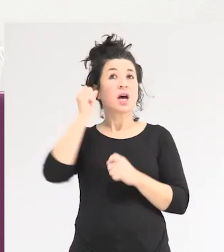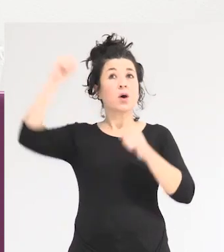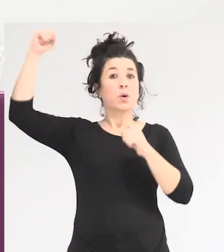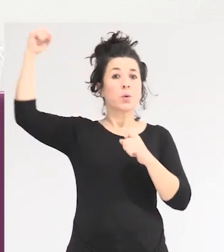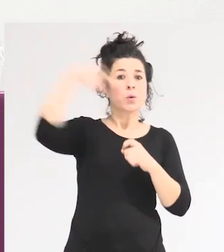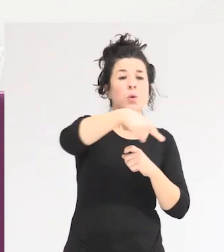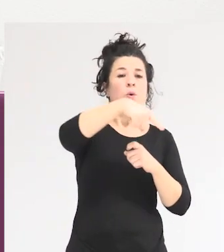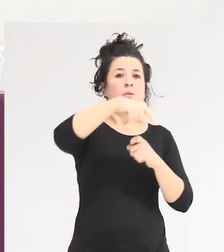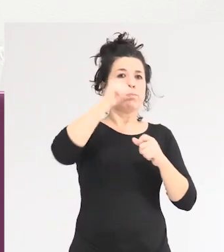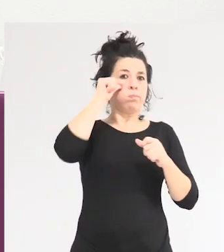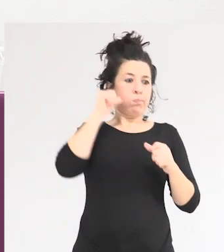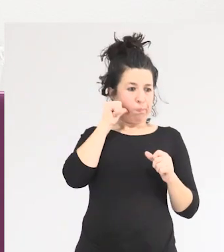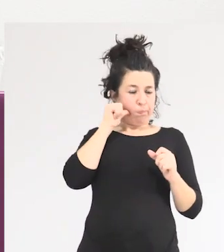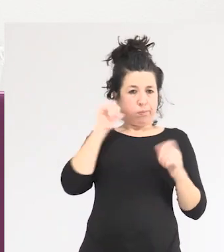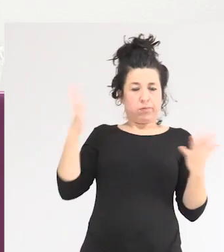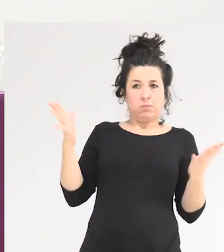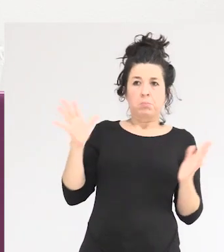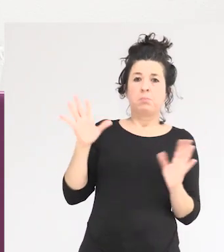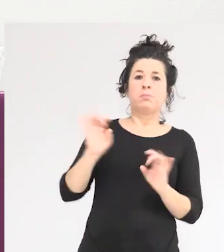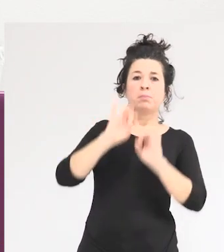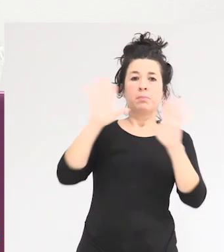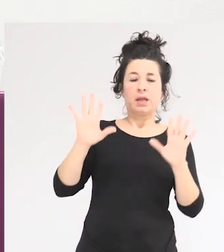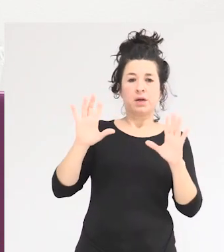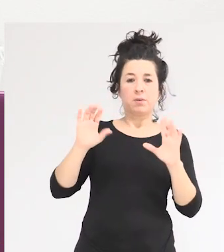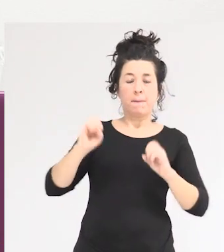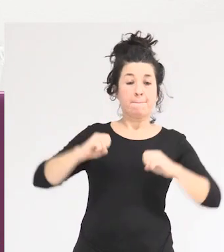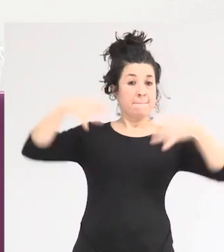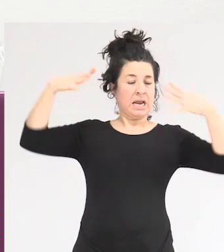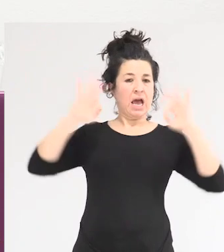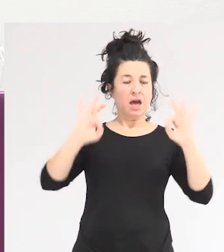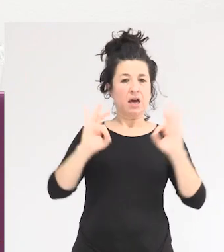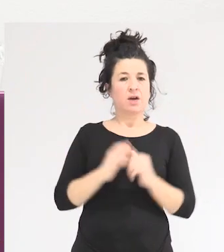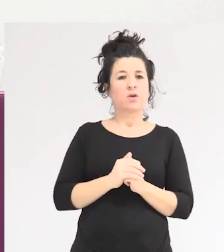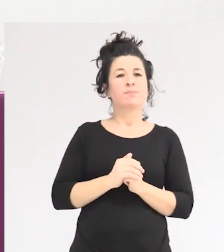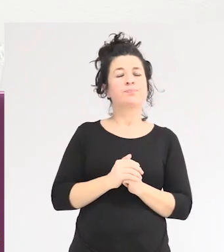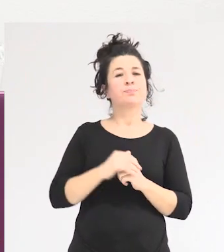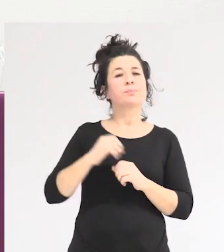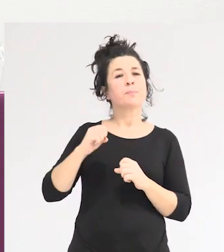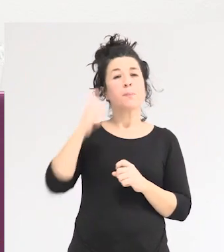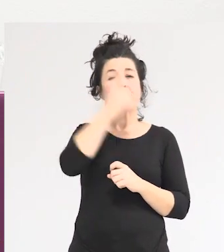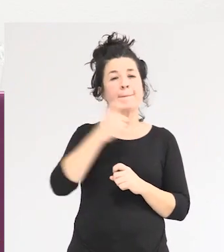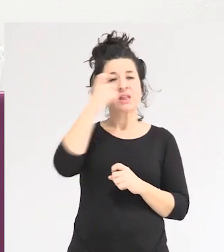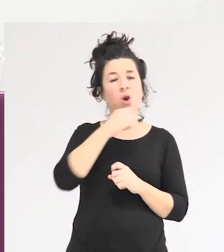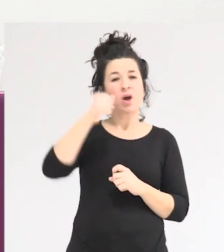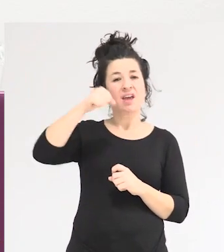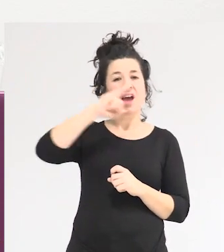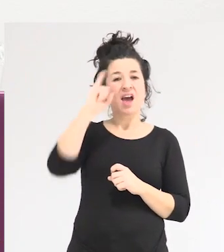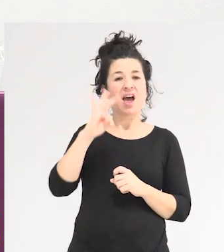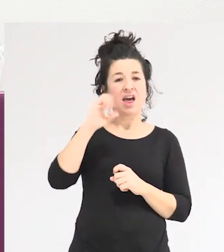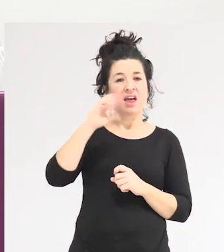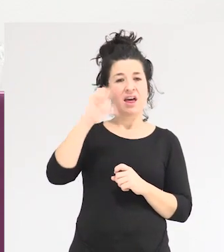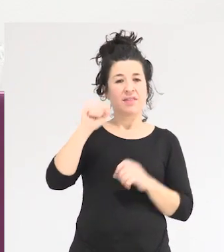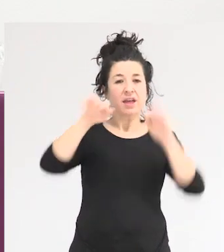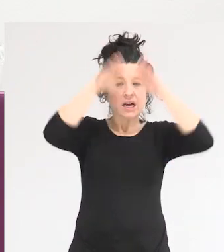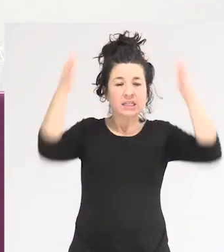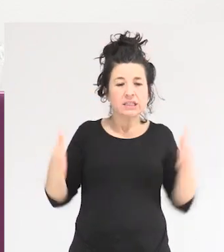Gertatzear zen mirakulua amets batean errebelatu zitzaiolaik. Koatlikue, mitologia aztekako jainkosa, templu batean erratza pasatzen ari